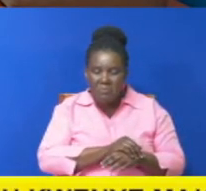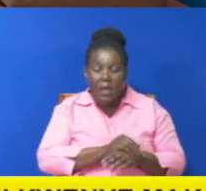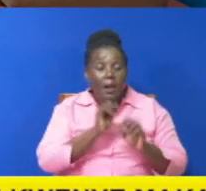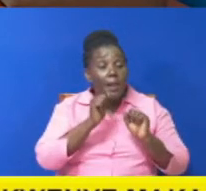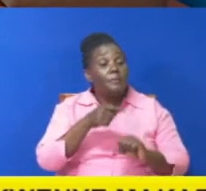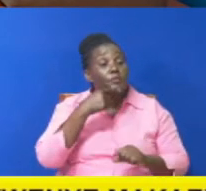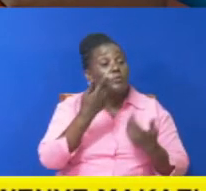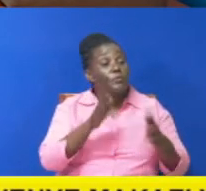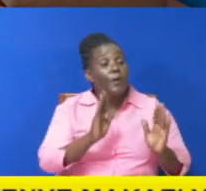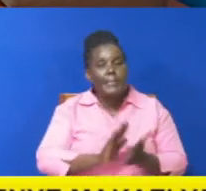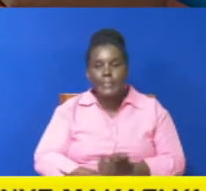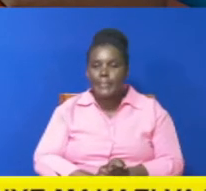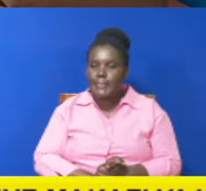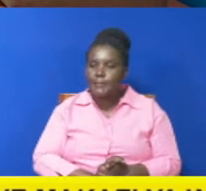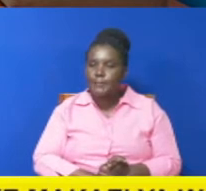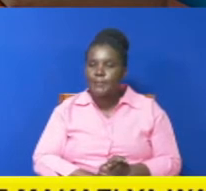wazi.